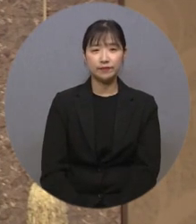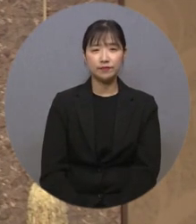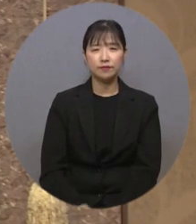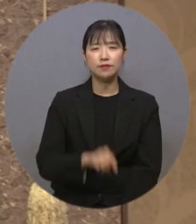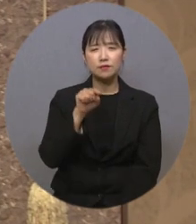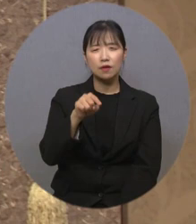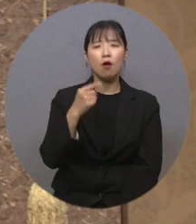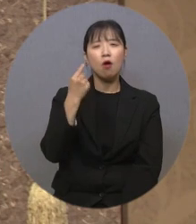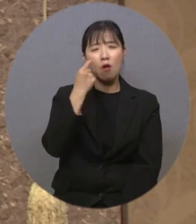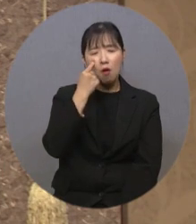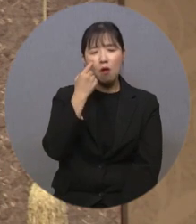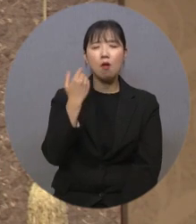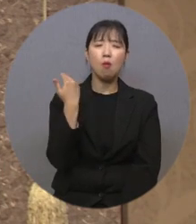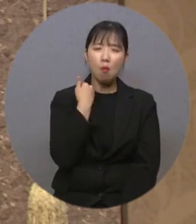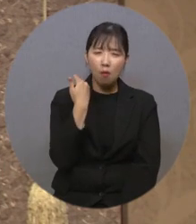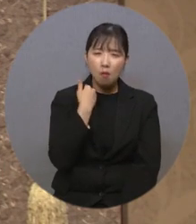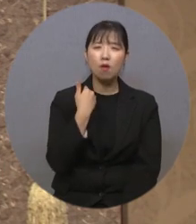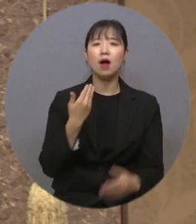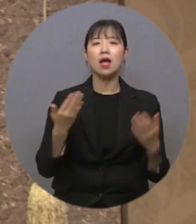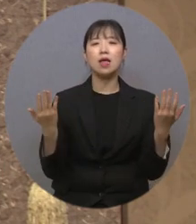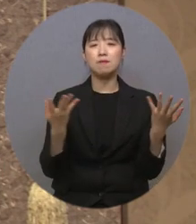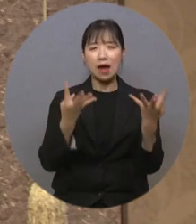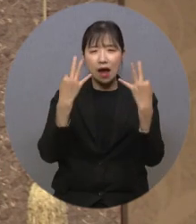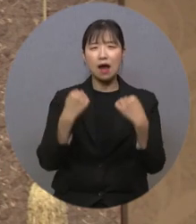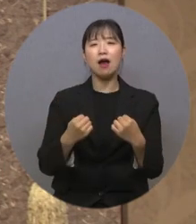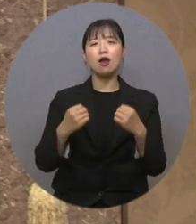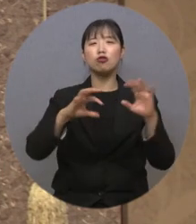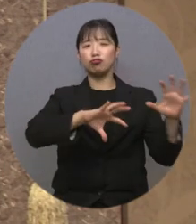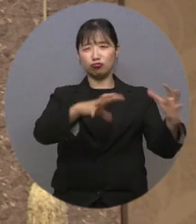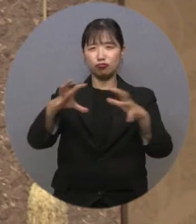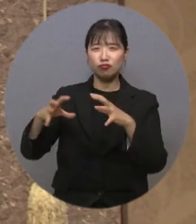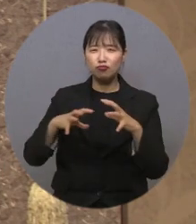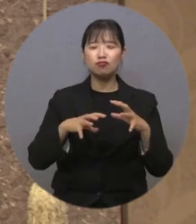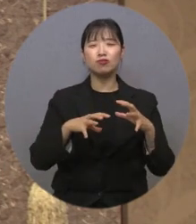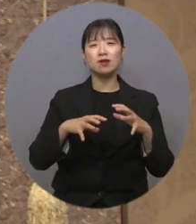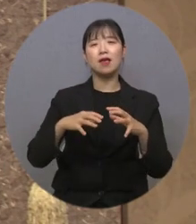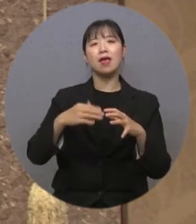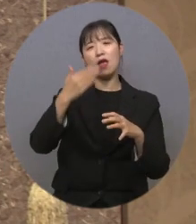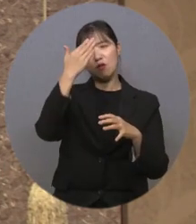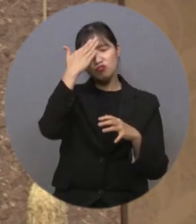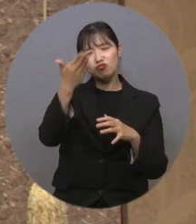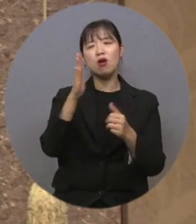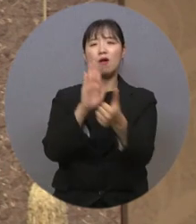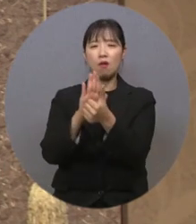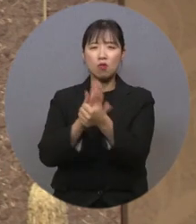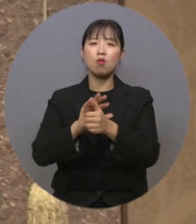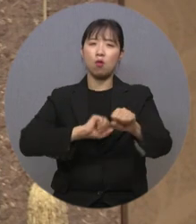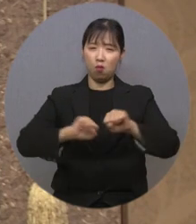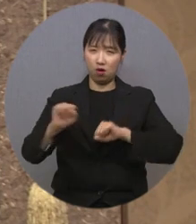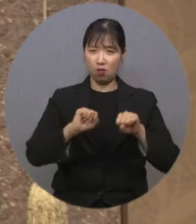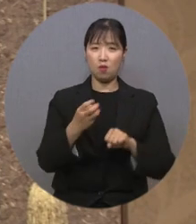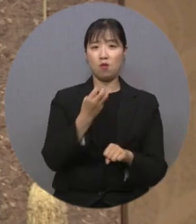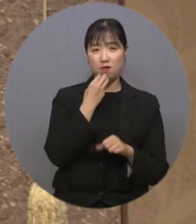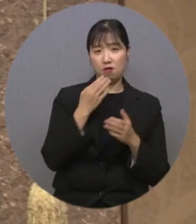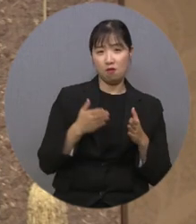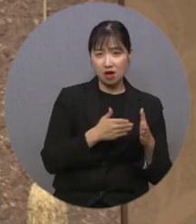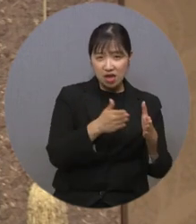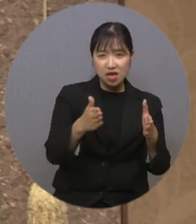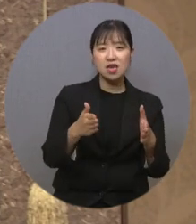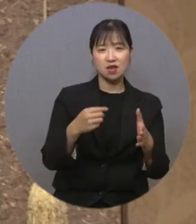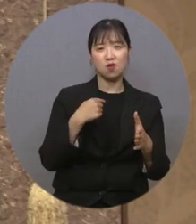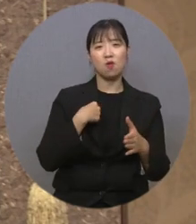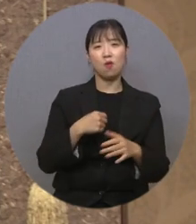눈에 보이지 않는 많은 그 국제 해외 무상 원조 활동을 저희